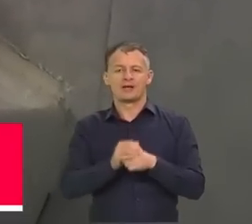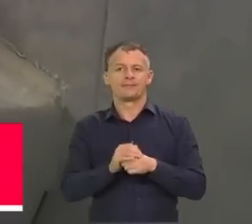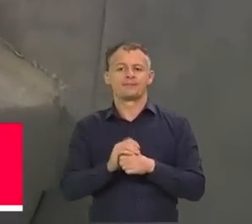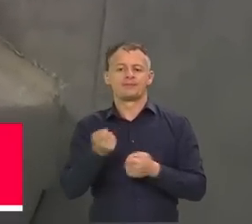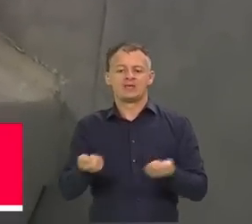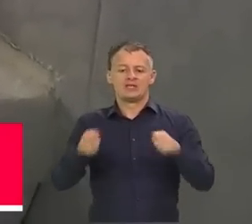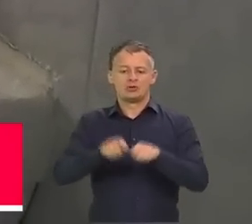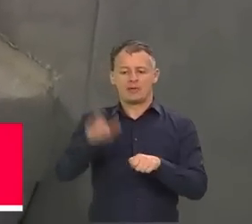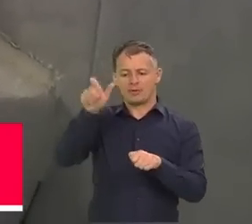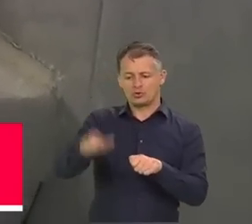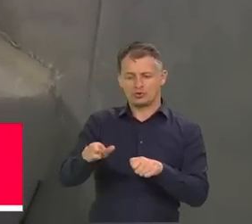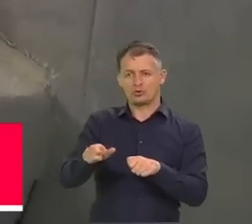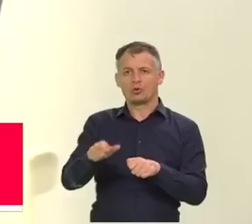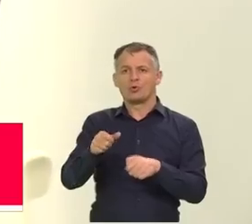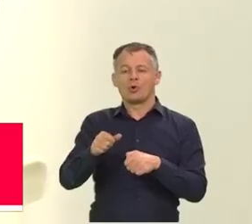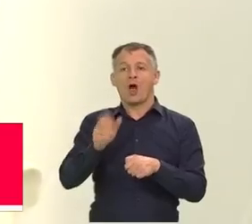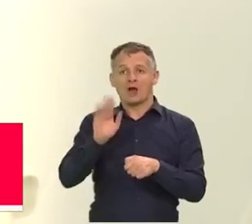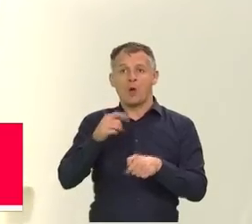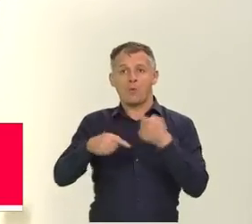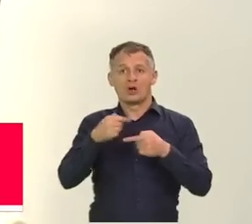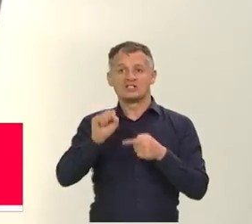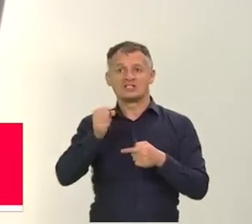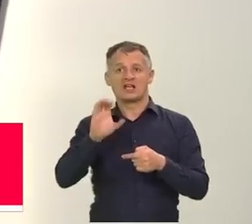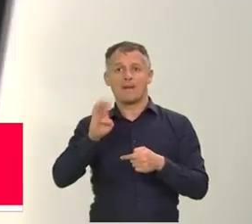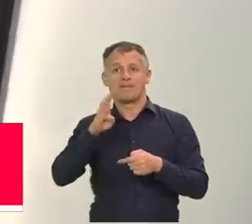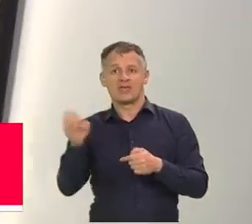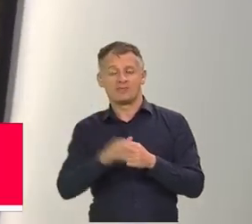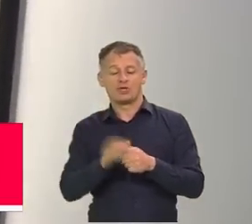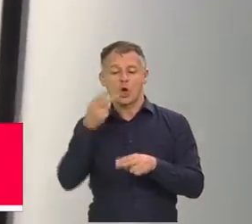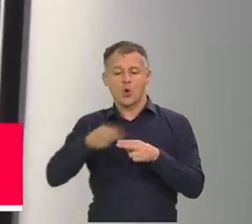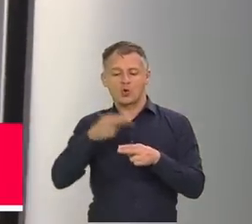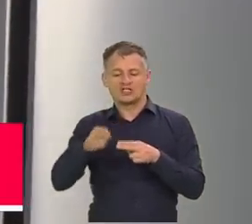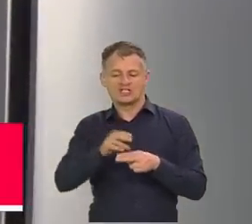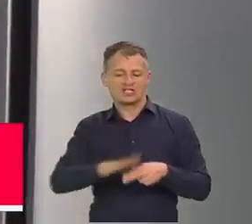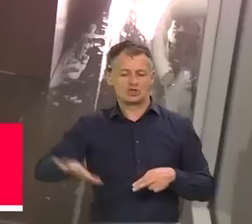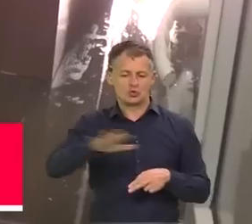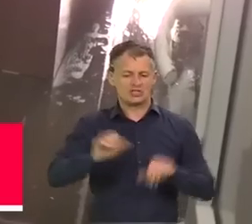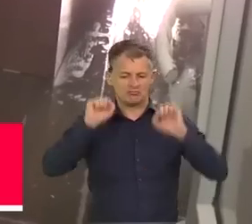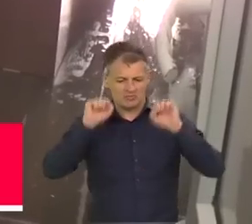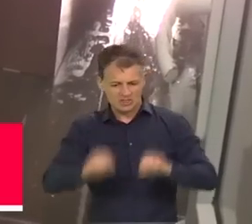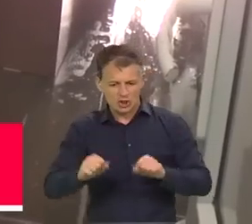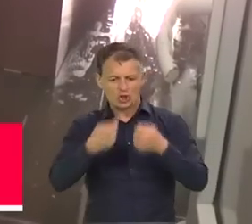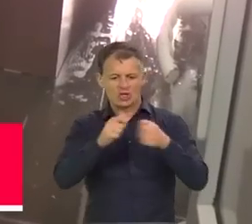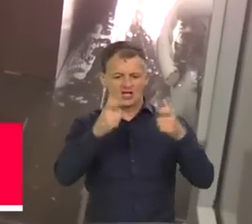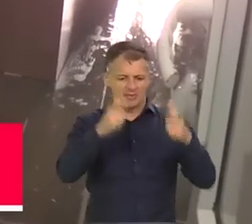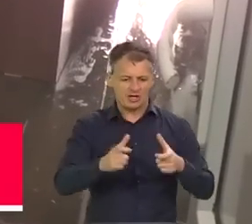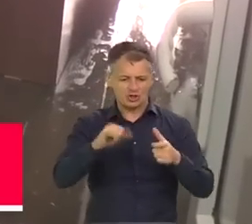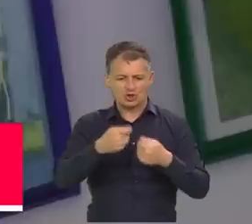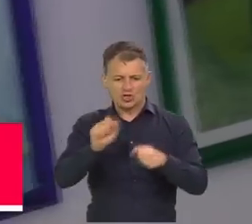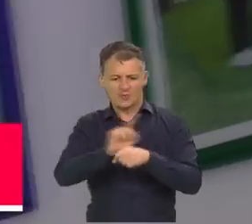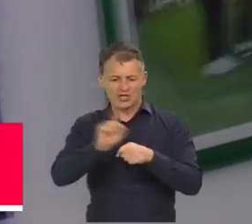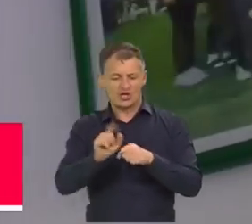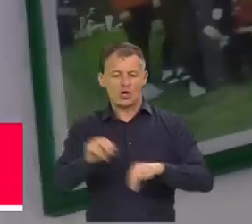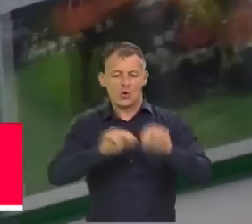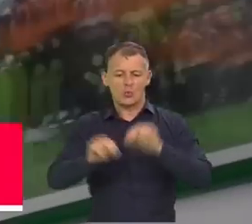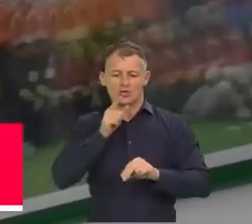confirmate cu scabie în urma controlului de specialitate, igienizarea riguroasă a tuturor încăperilor și obiectelor. Clubul unde